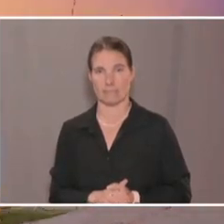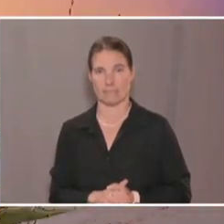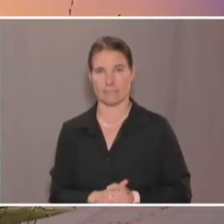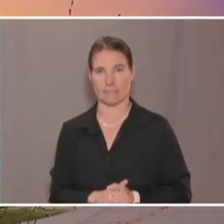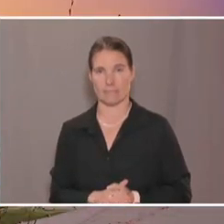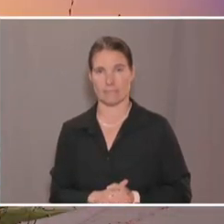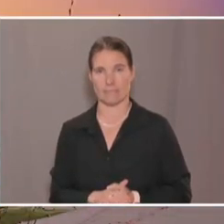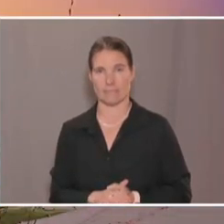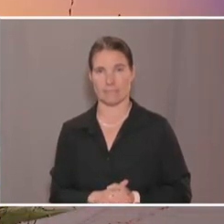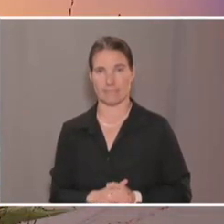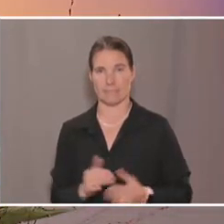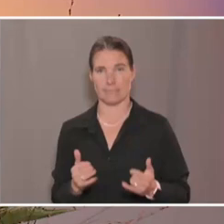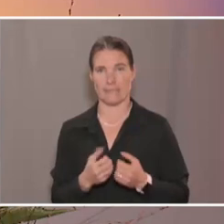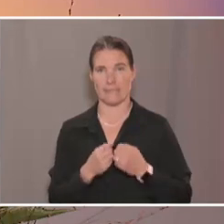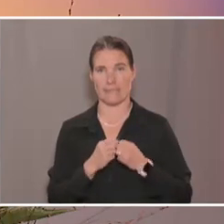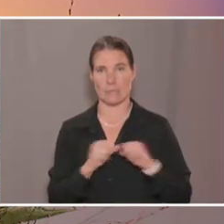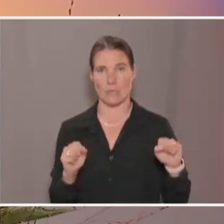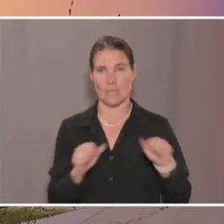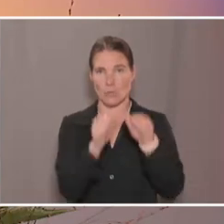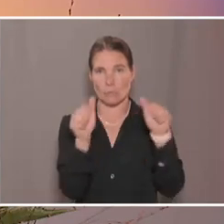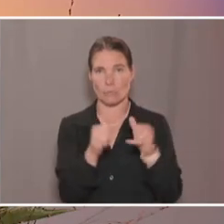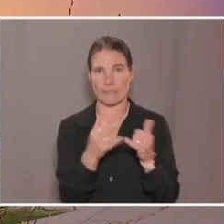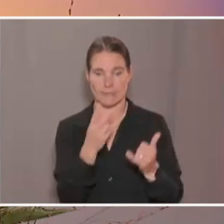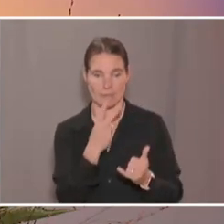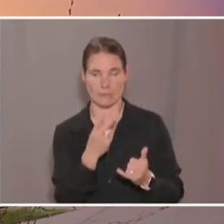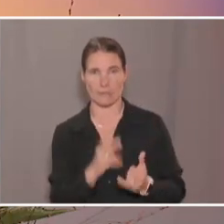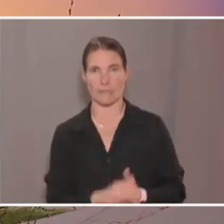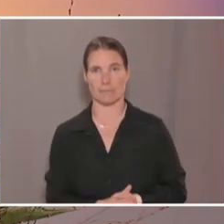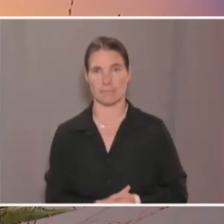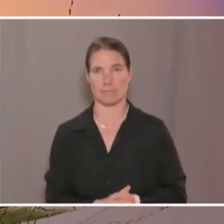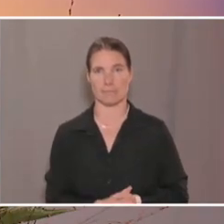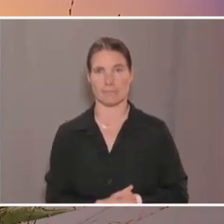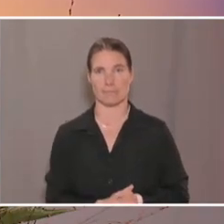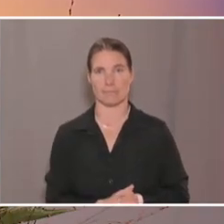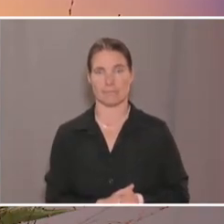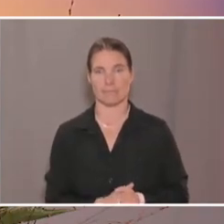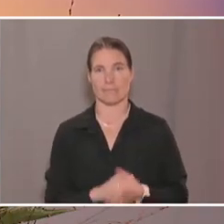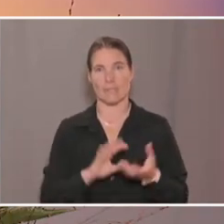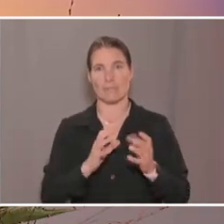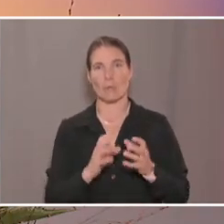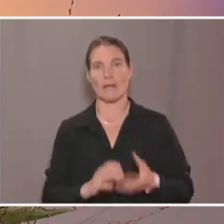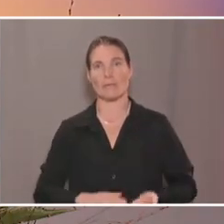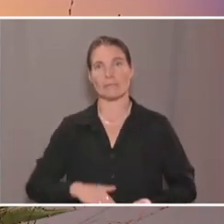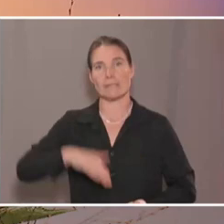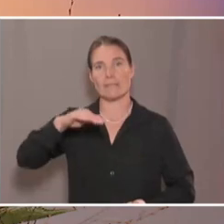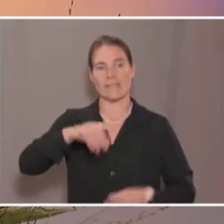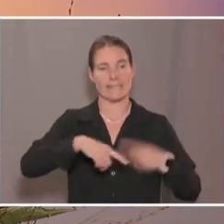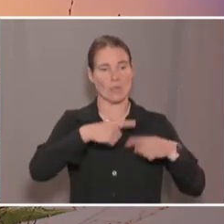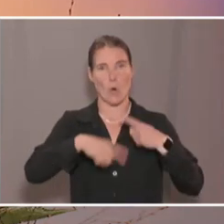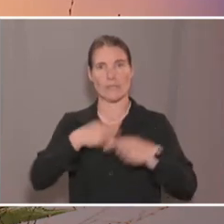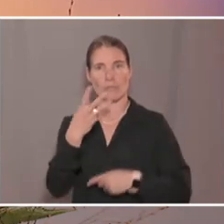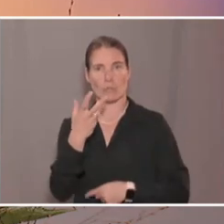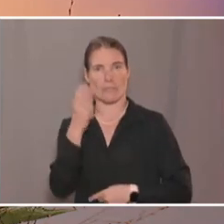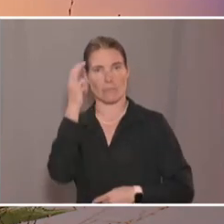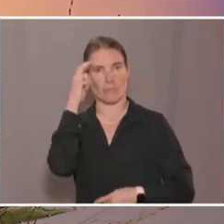Wie stand es um Ihr demokratisches Profil, Ihre Einschläge, Biografie. Welche Rollen hatten die 34